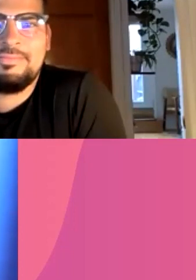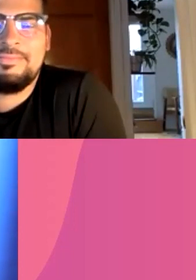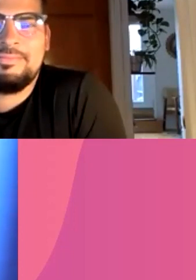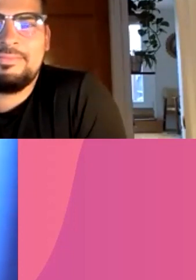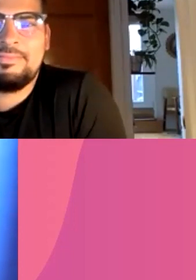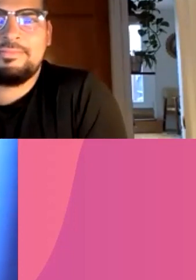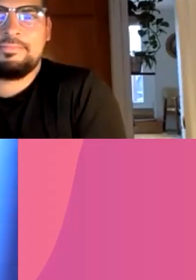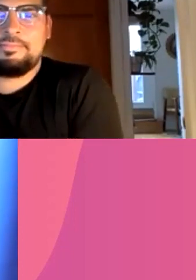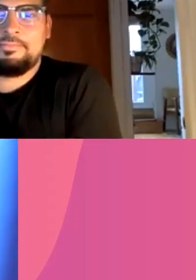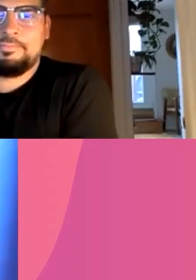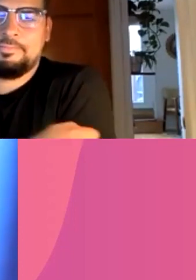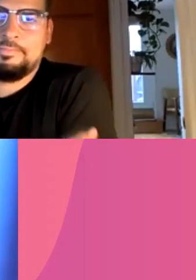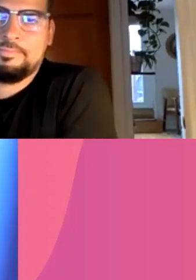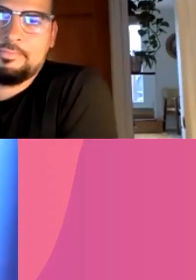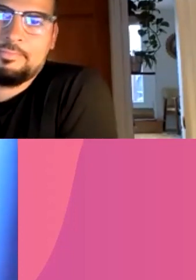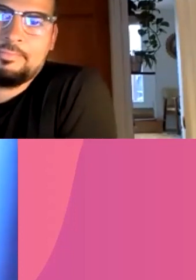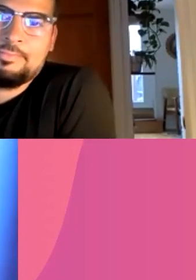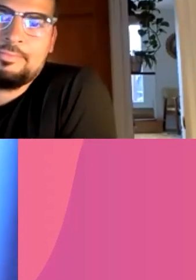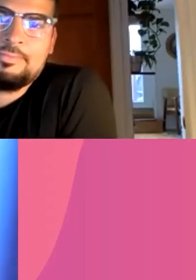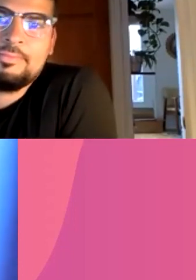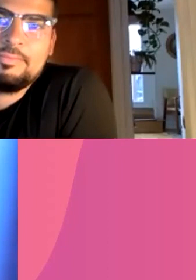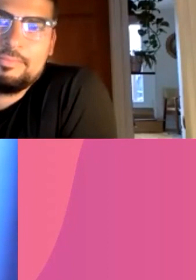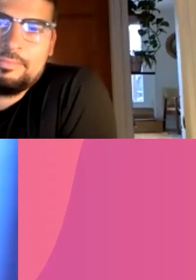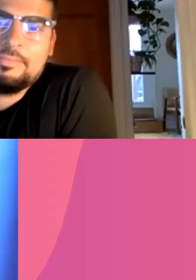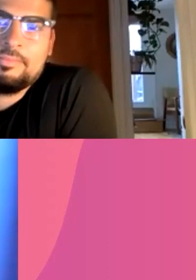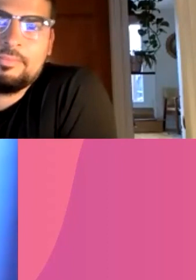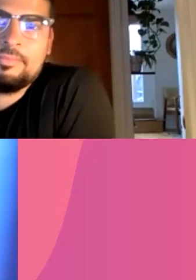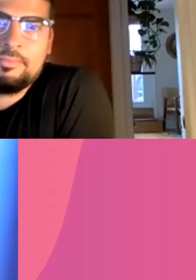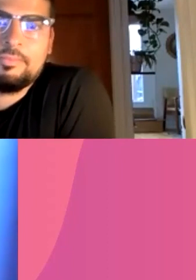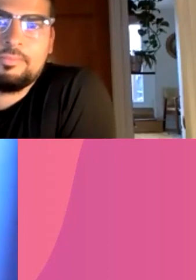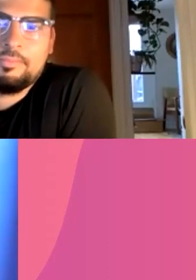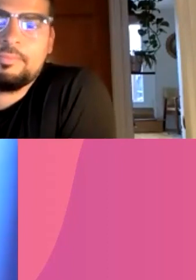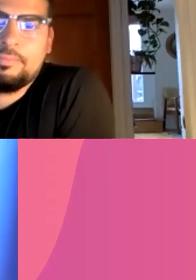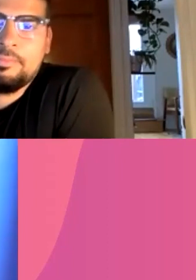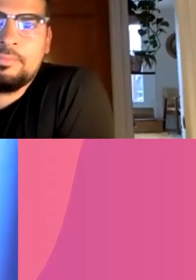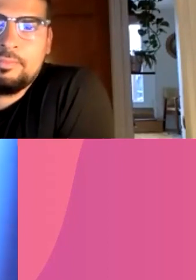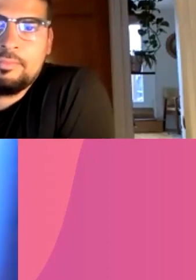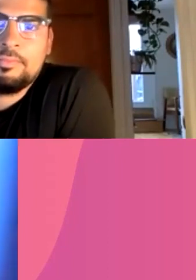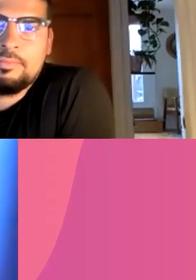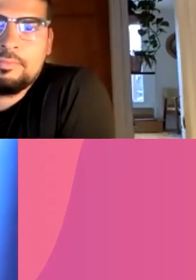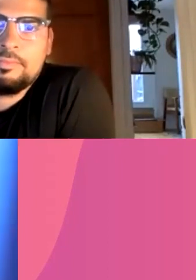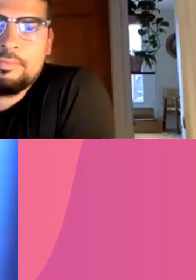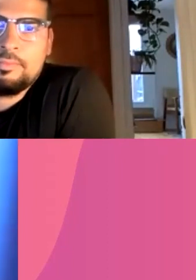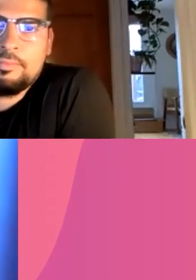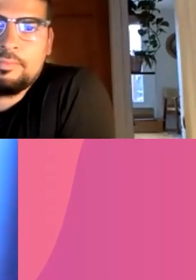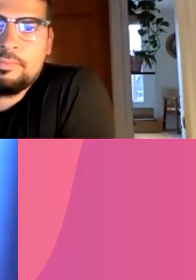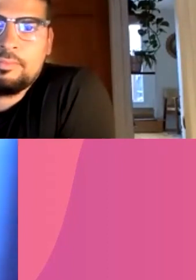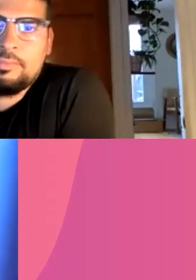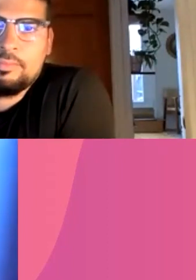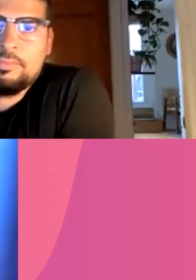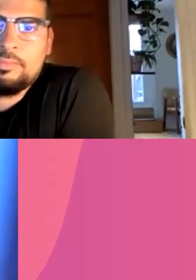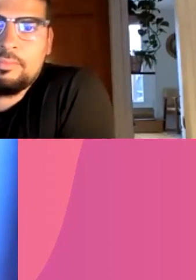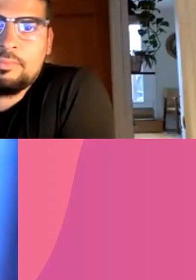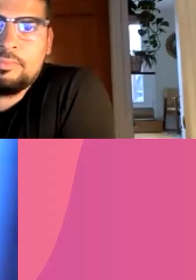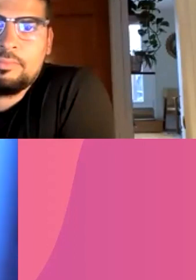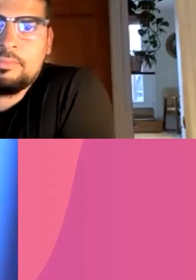Eh bien, je peux commencer. Je crois que c'est quelque chose auquel on réfléchit également,